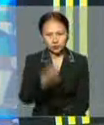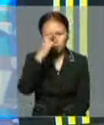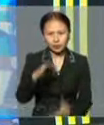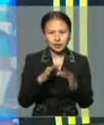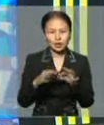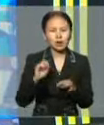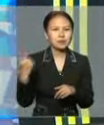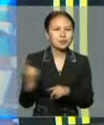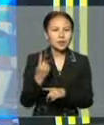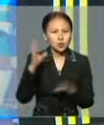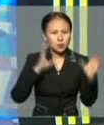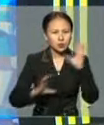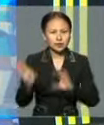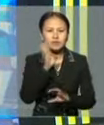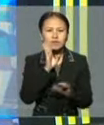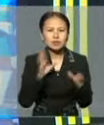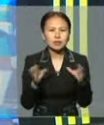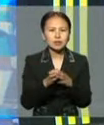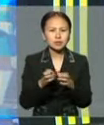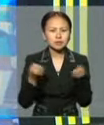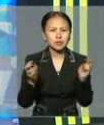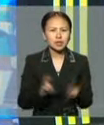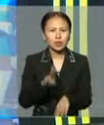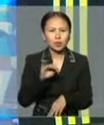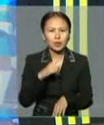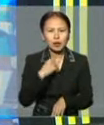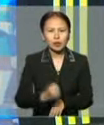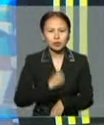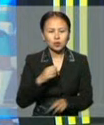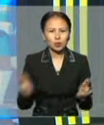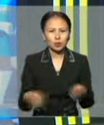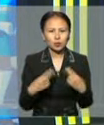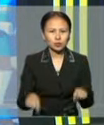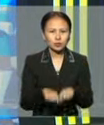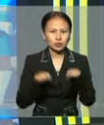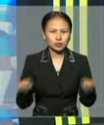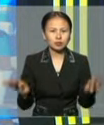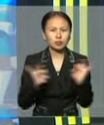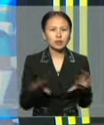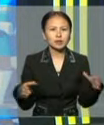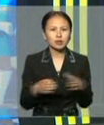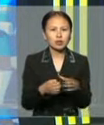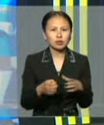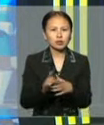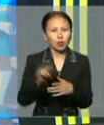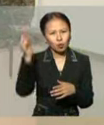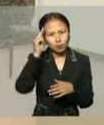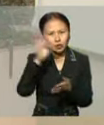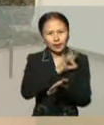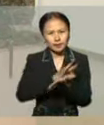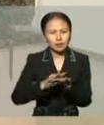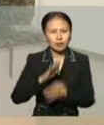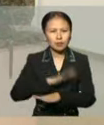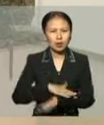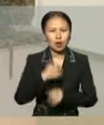Ақмола облысында алғаш рет студент қыздардан жасақталған Томирис әскери патриоттық клубы құрылды. Ұйымдастырушылардың айтуынша, бұл топқа тек сабақ үлгерімі үздік,